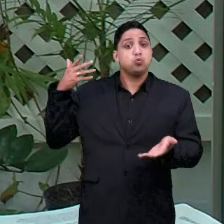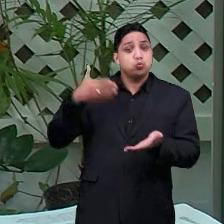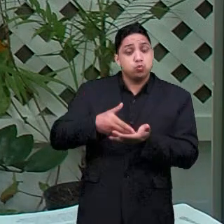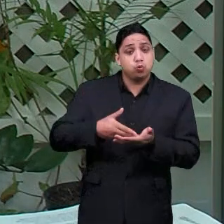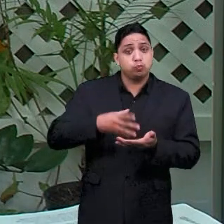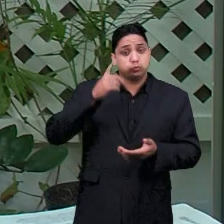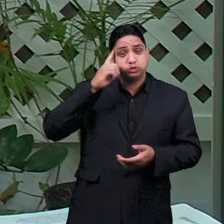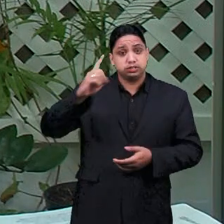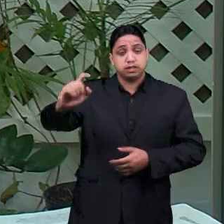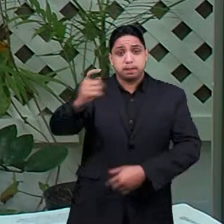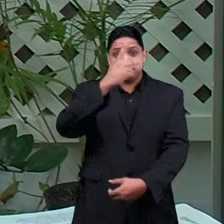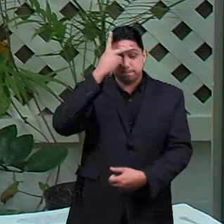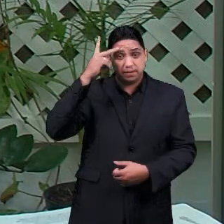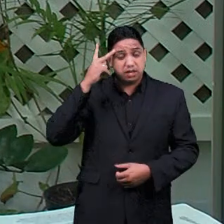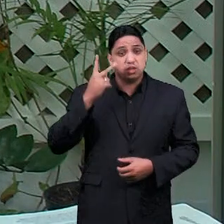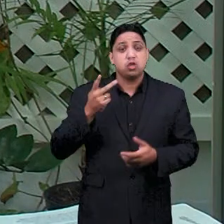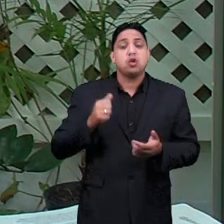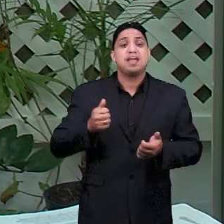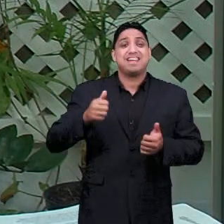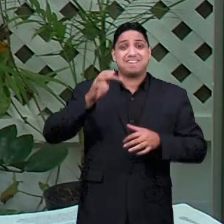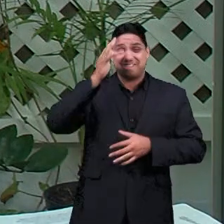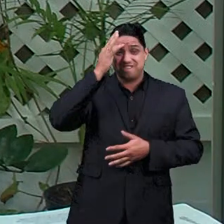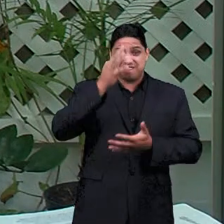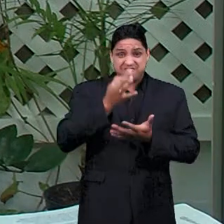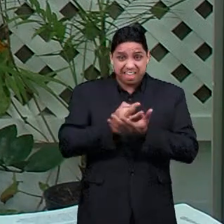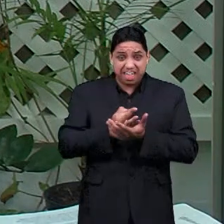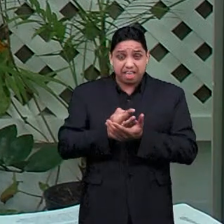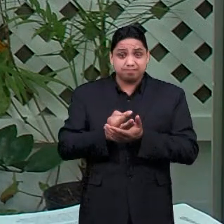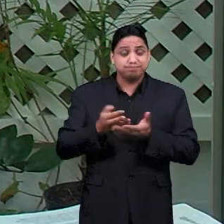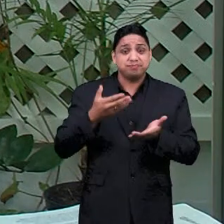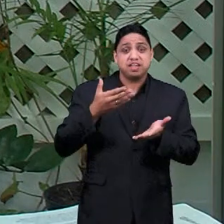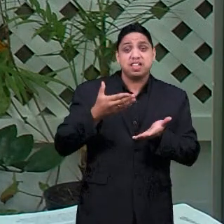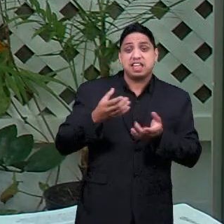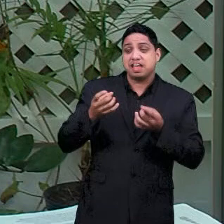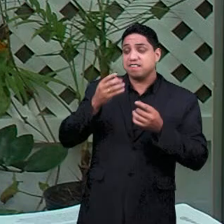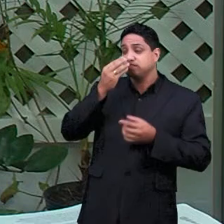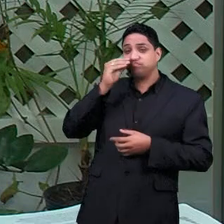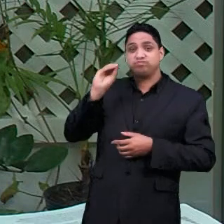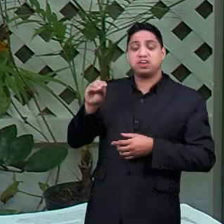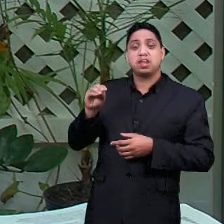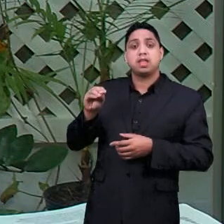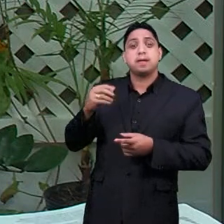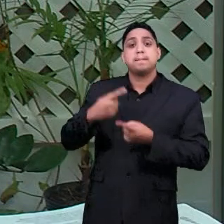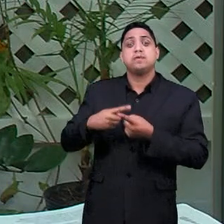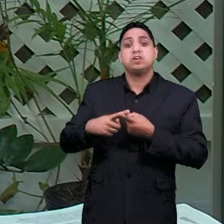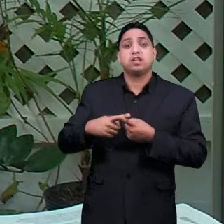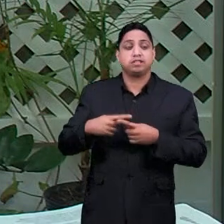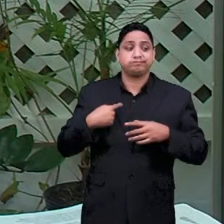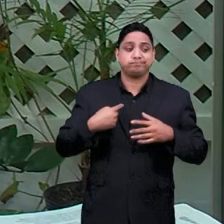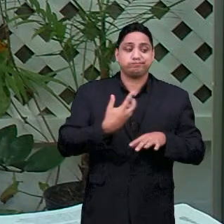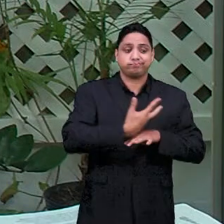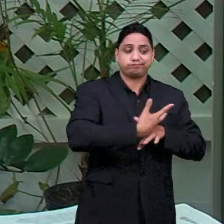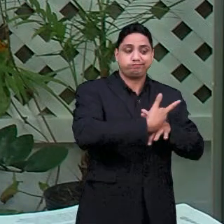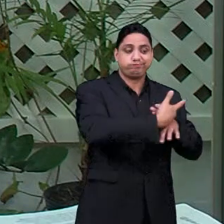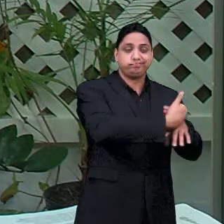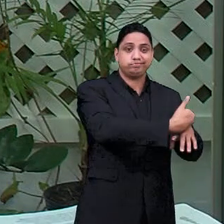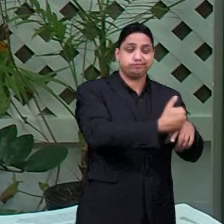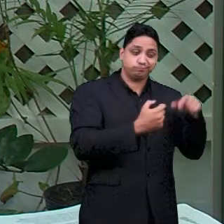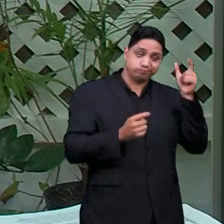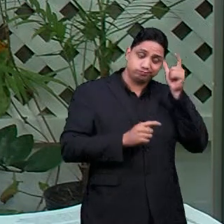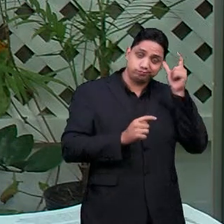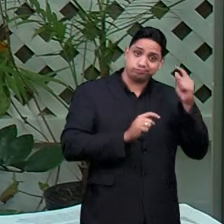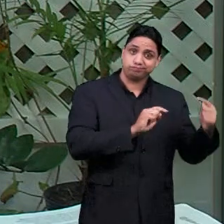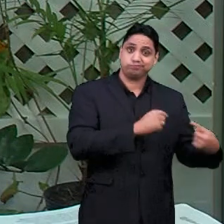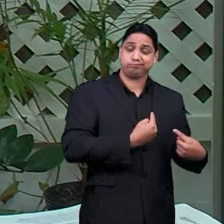euh, quelques-uns vont apostater de la foi en prêtant l'oreille à des doctrines trompeurs et